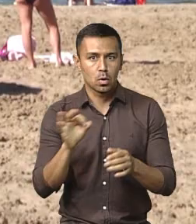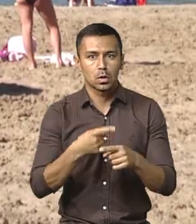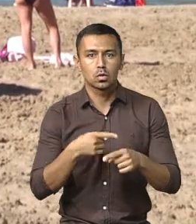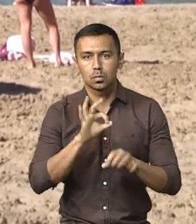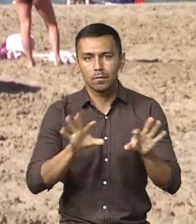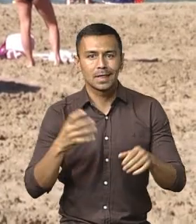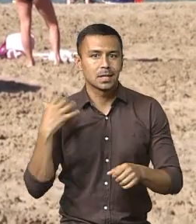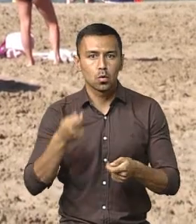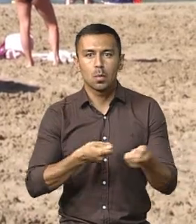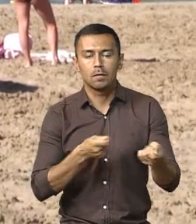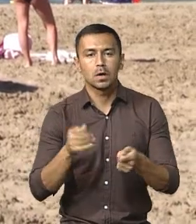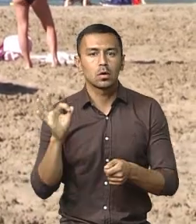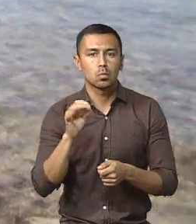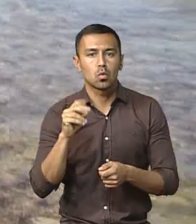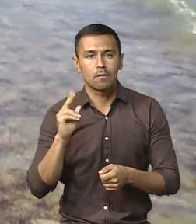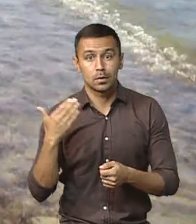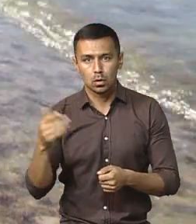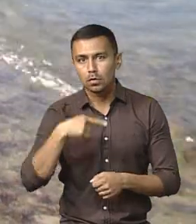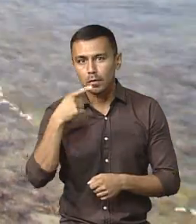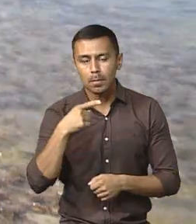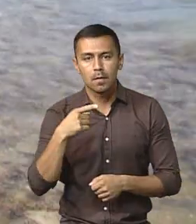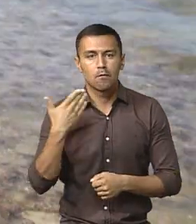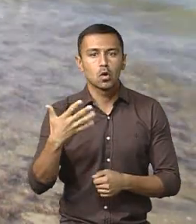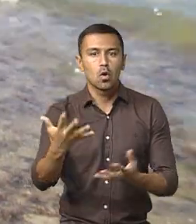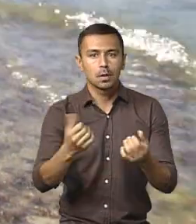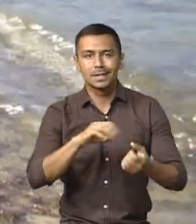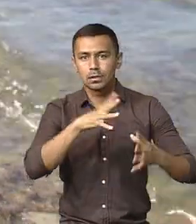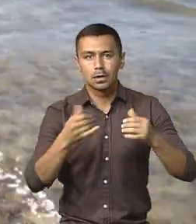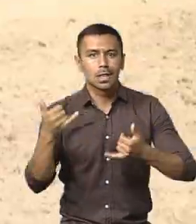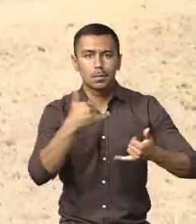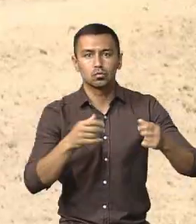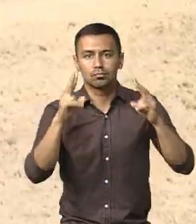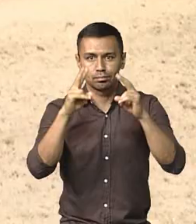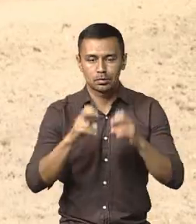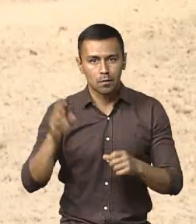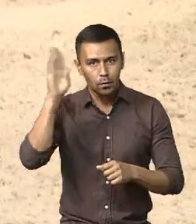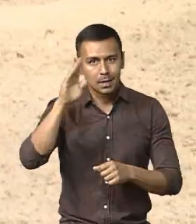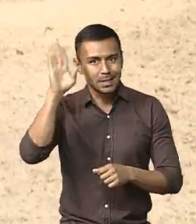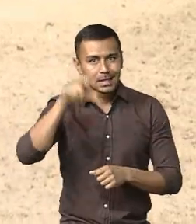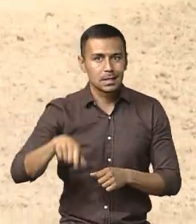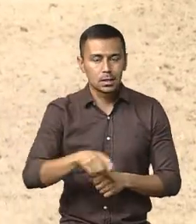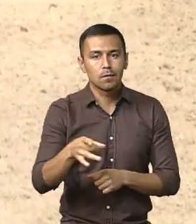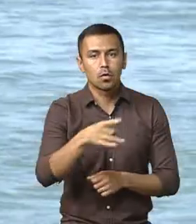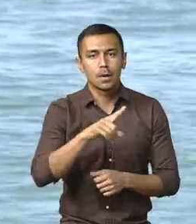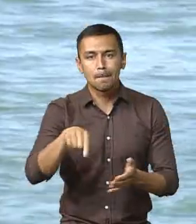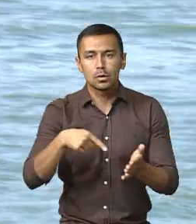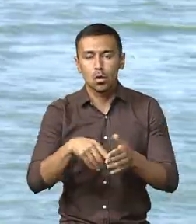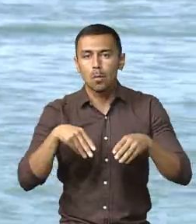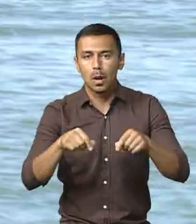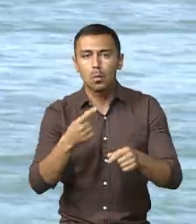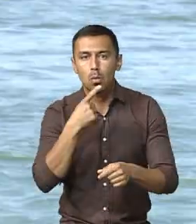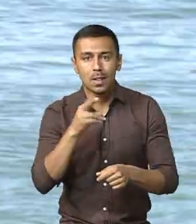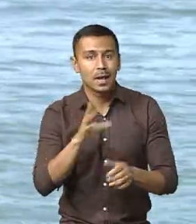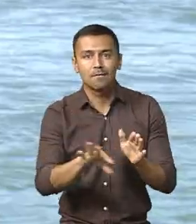начальник управління Олександр Луков. За його словами, вони отримали результати лабораторних досліджень води з річки у районі міського пляжу, проби для